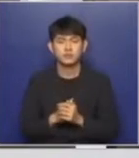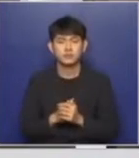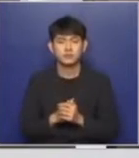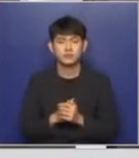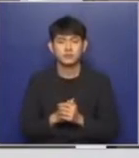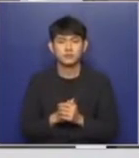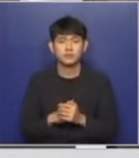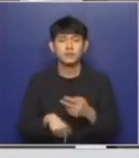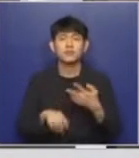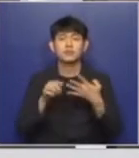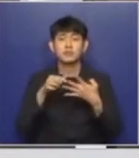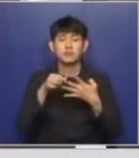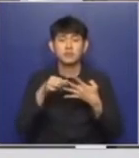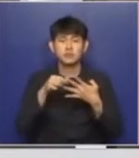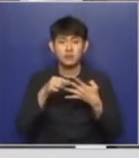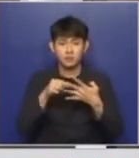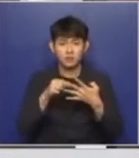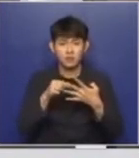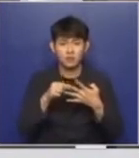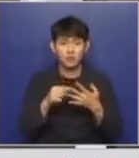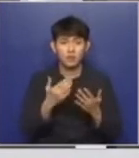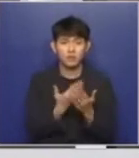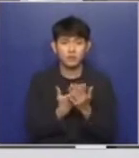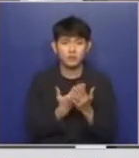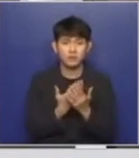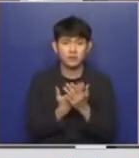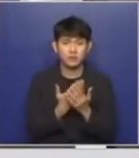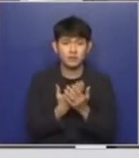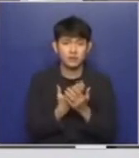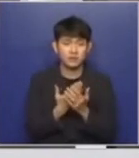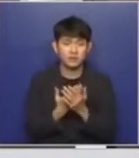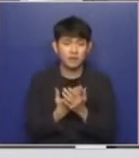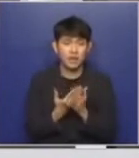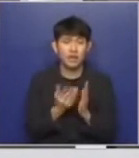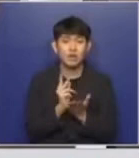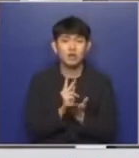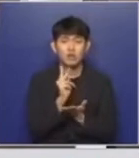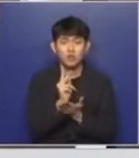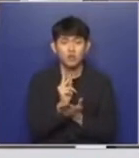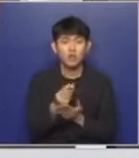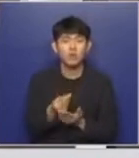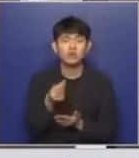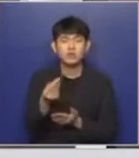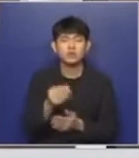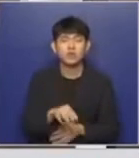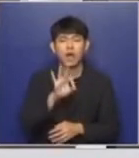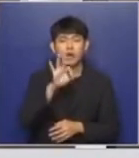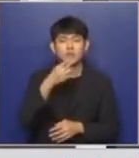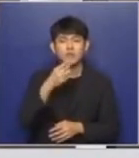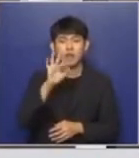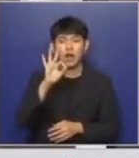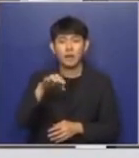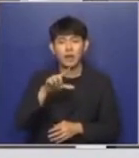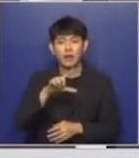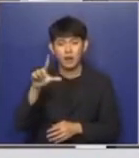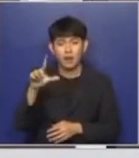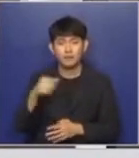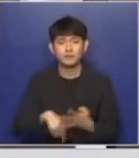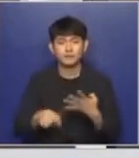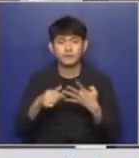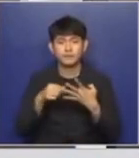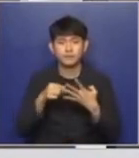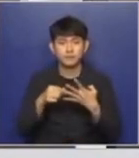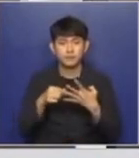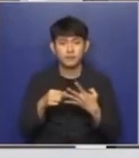76.50% ส่วนที่2ก็คือชำระคืนเงินต้น 99,000 ล้านบาทส่วนที่3ที่ตั้งไว้แต่